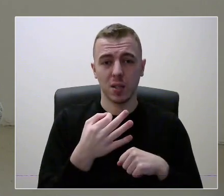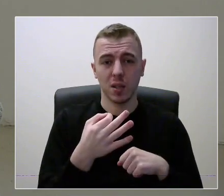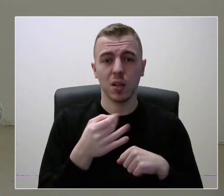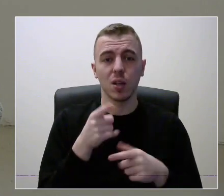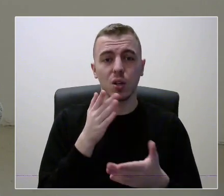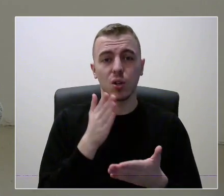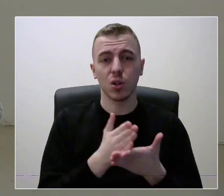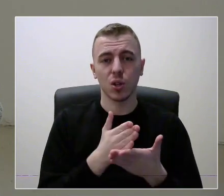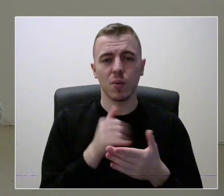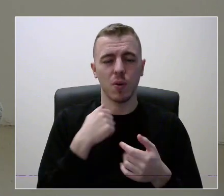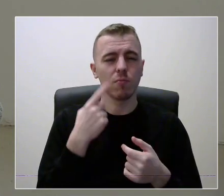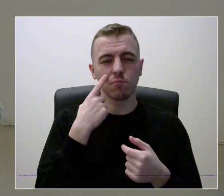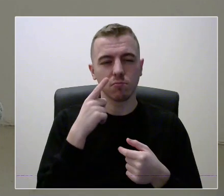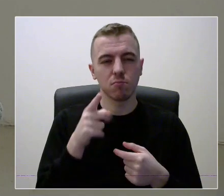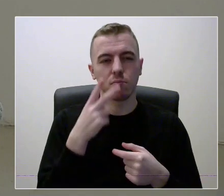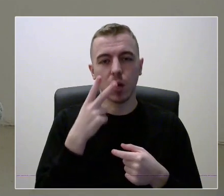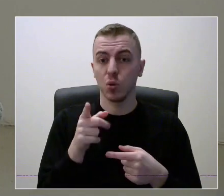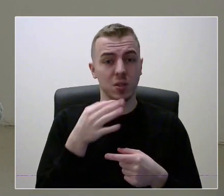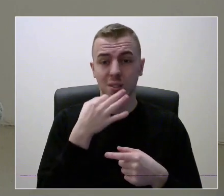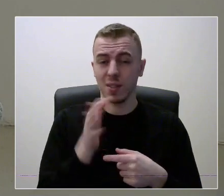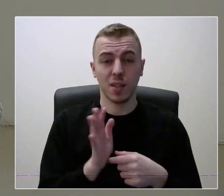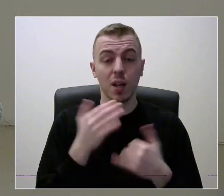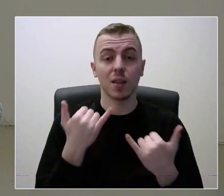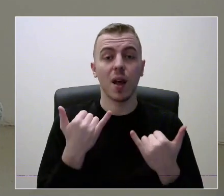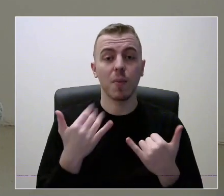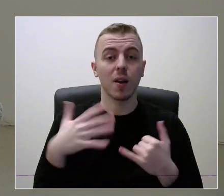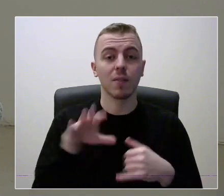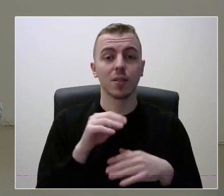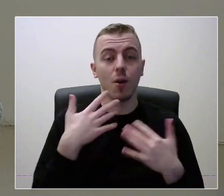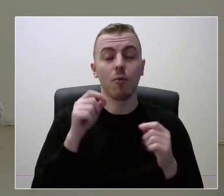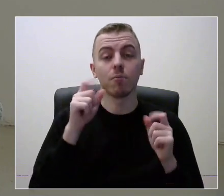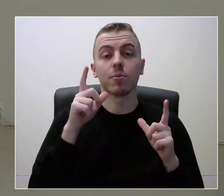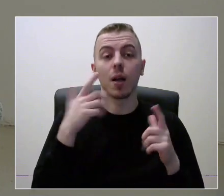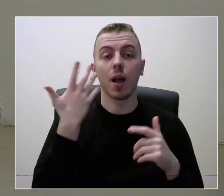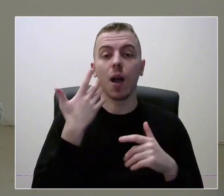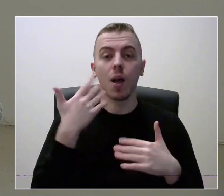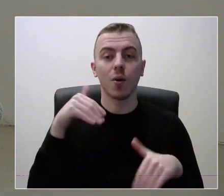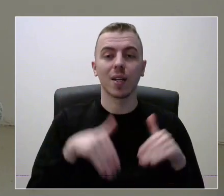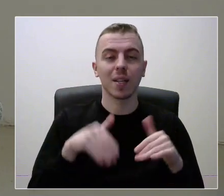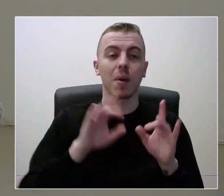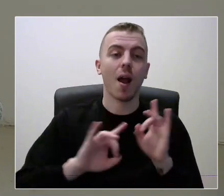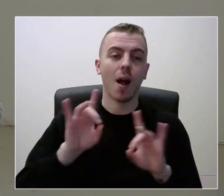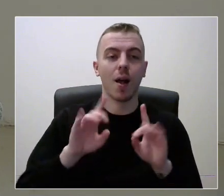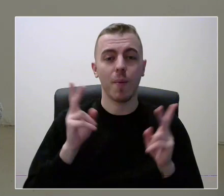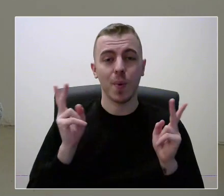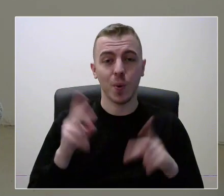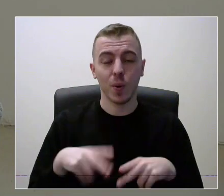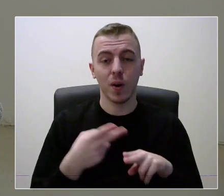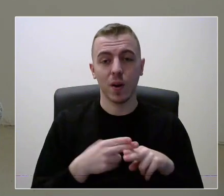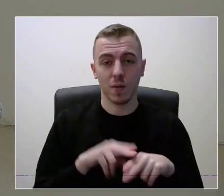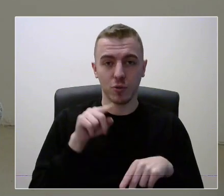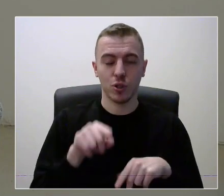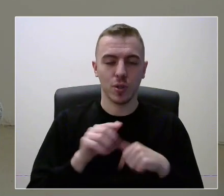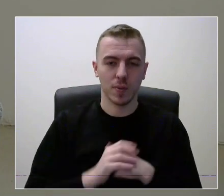pat įžvelgių, tai jūs to neminėjote. Dabar tik tai visi pradėgėjote, kai yra rinkiminė kompanija, kad mes naudojame tą rykliuką.